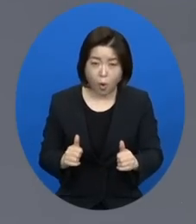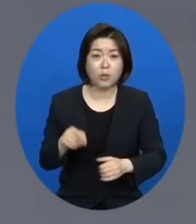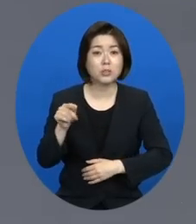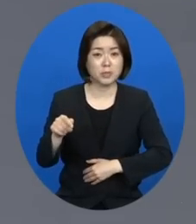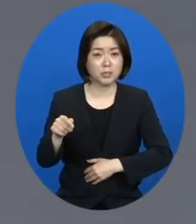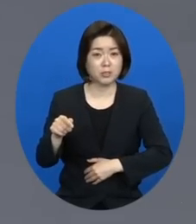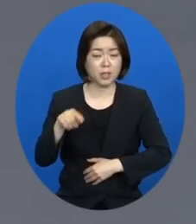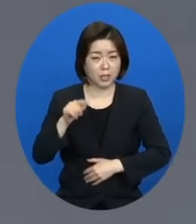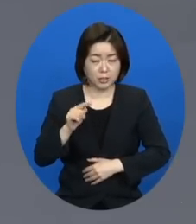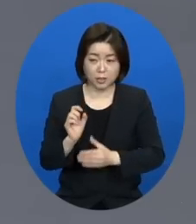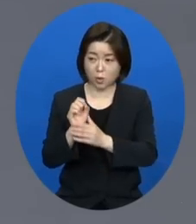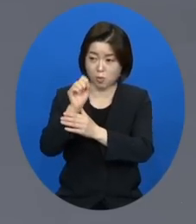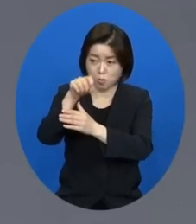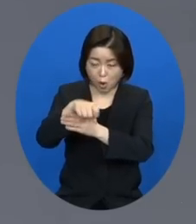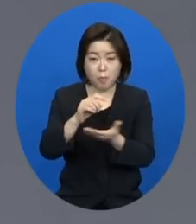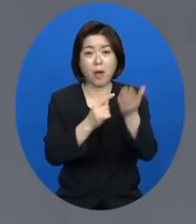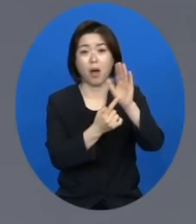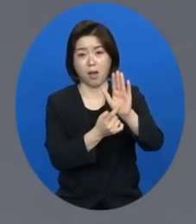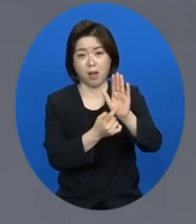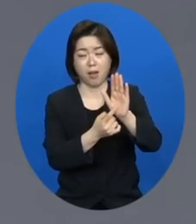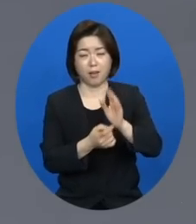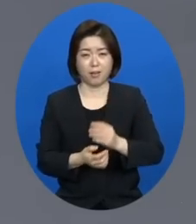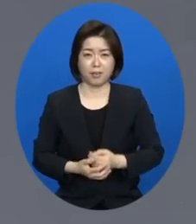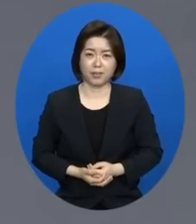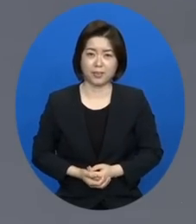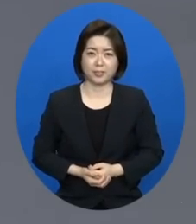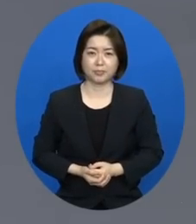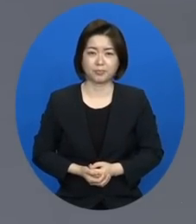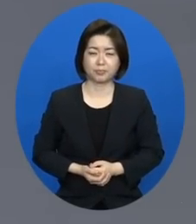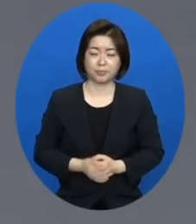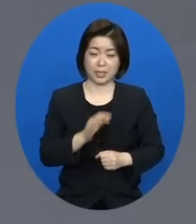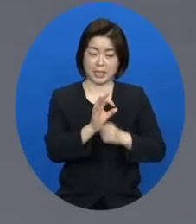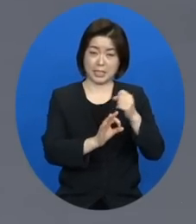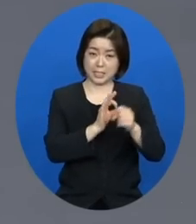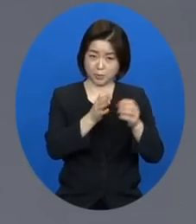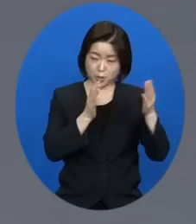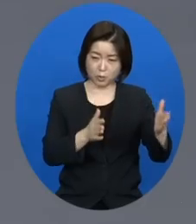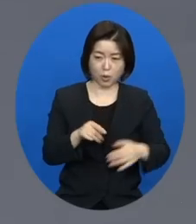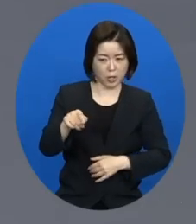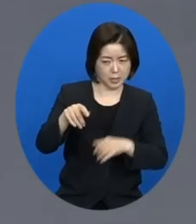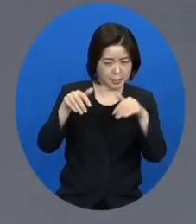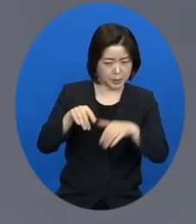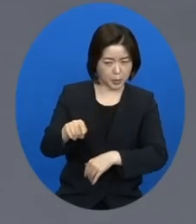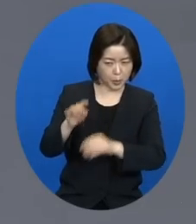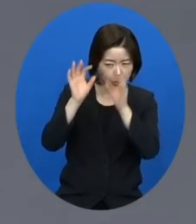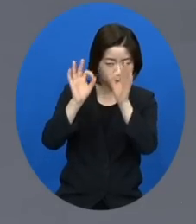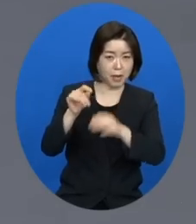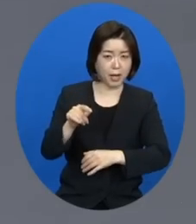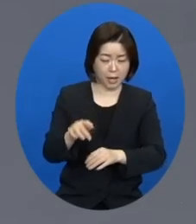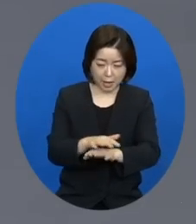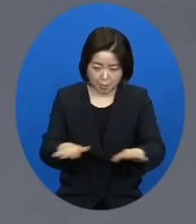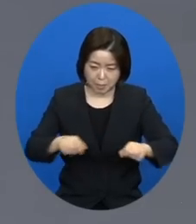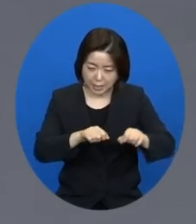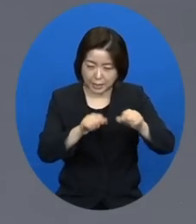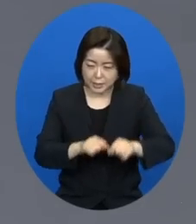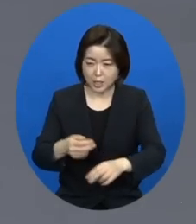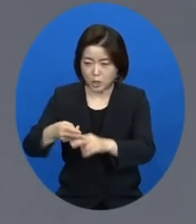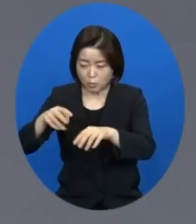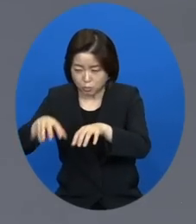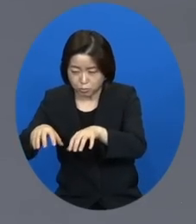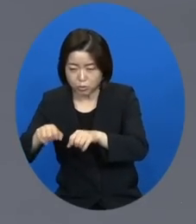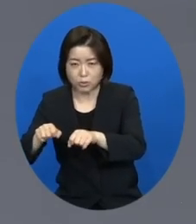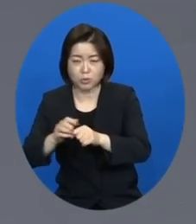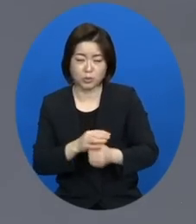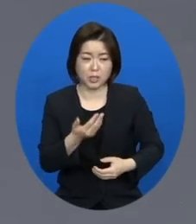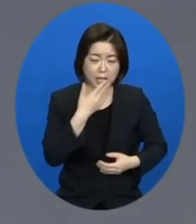그리고 그것이 열매로 나타났어요. 지난 12년의 이 종의 세월, 뭐 바닥 청소, 부엌 청소, 뭐 쓰레기